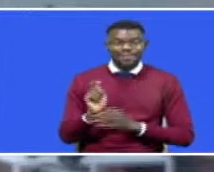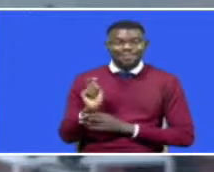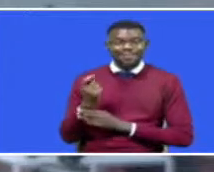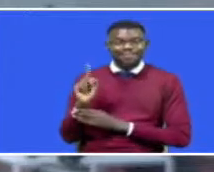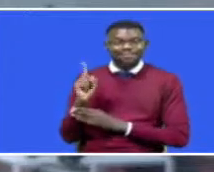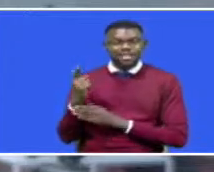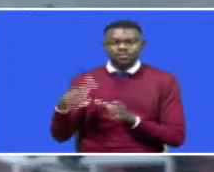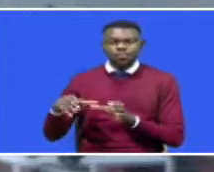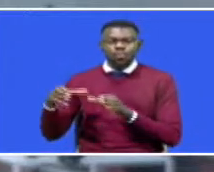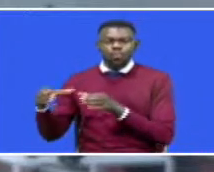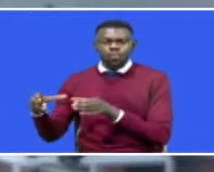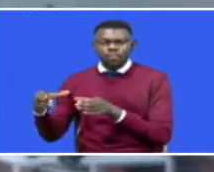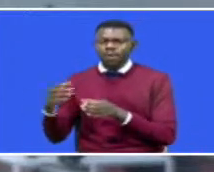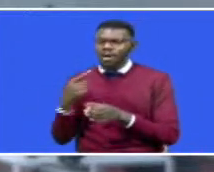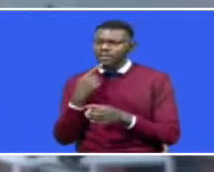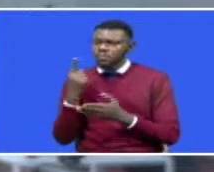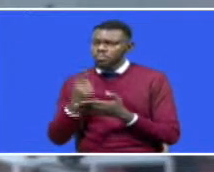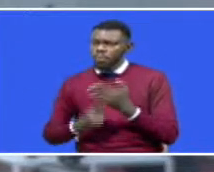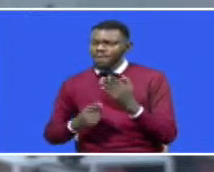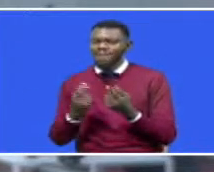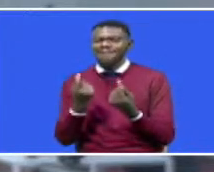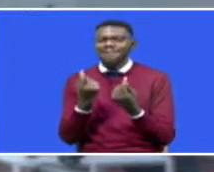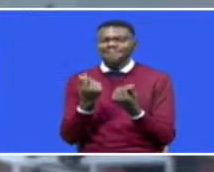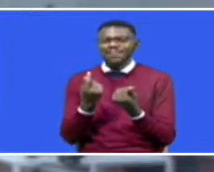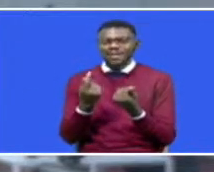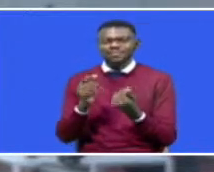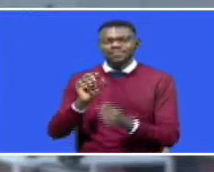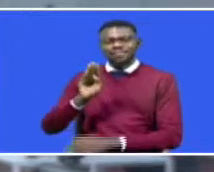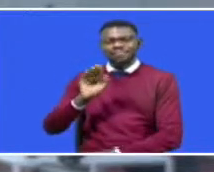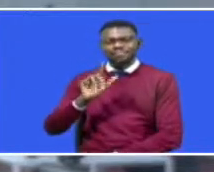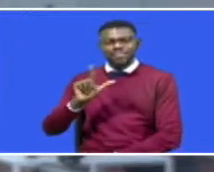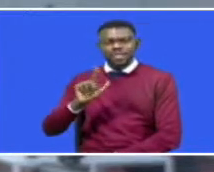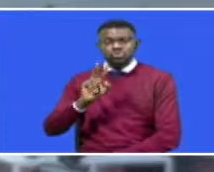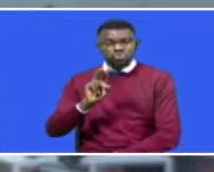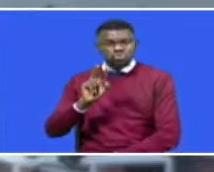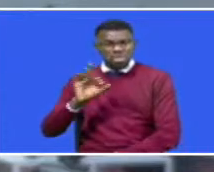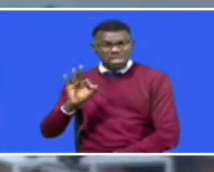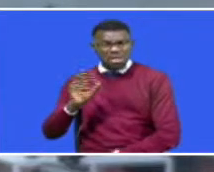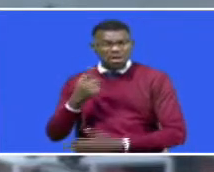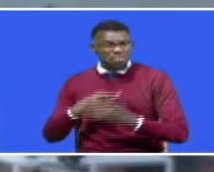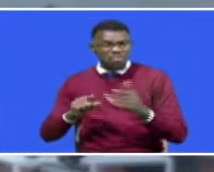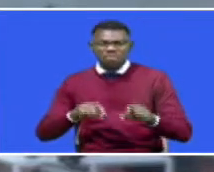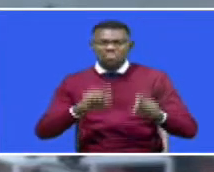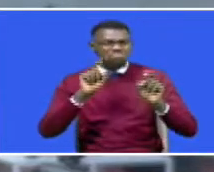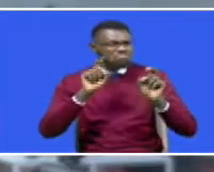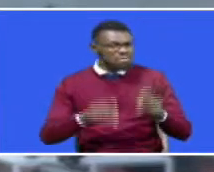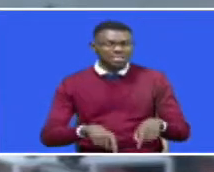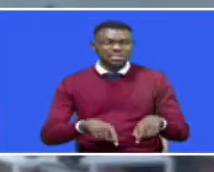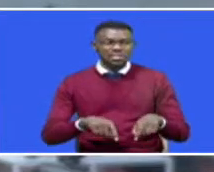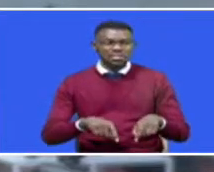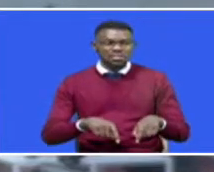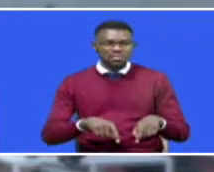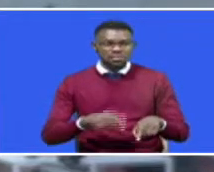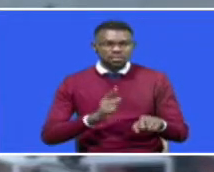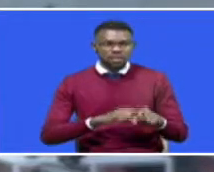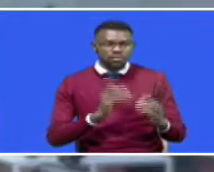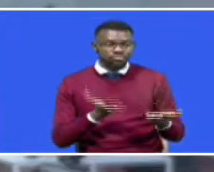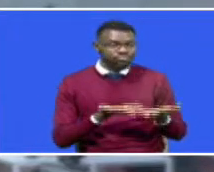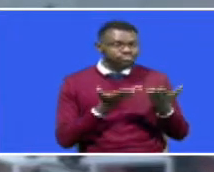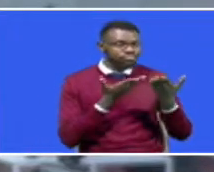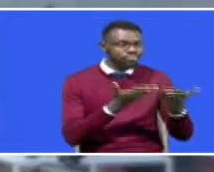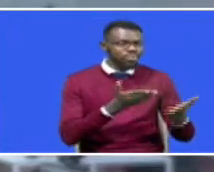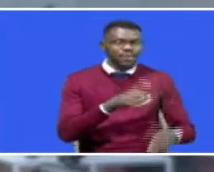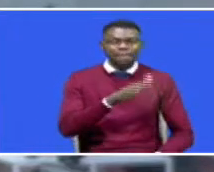kwanza umesema mswada wa fedha wa mwaka 2023 utapitishwa liwe liwalo utakapowasilishwa bungeni